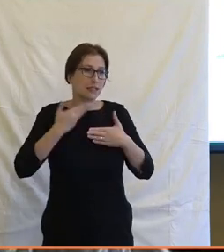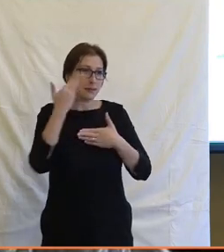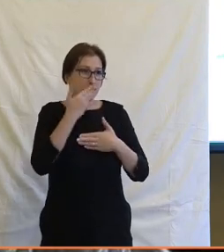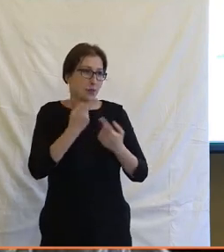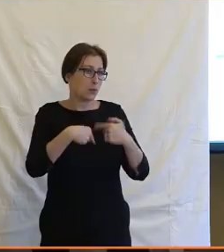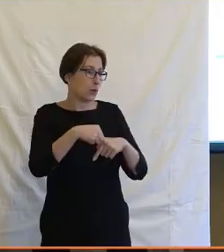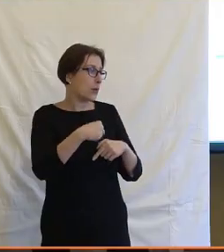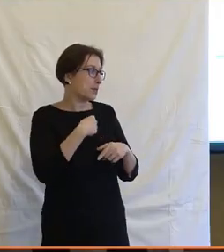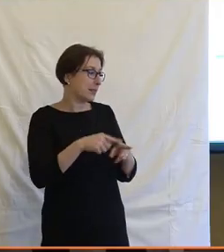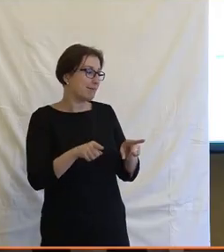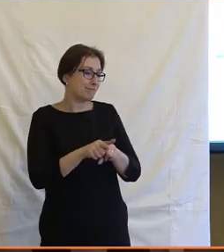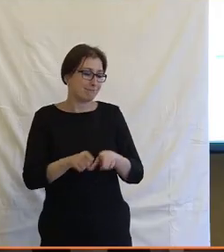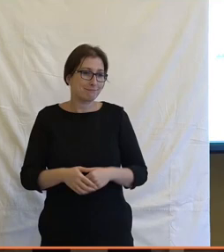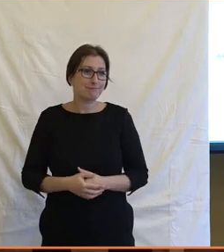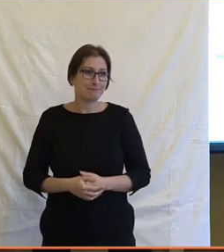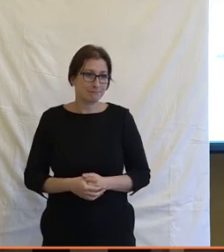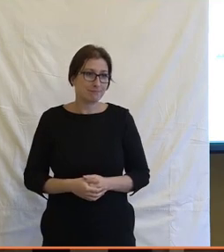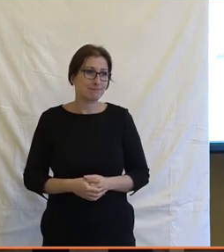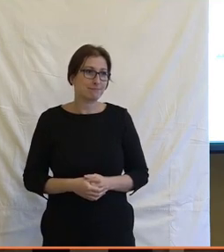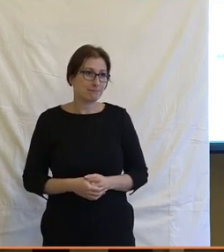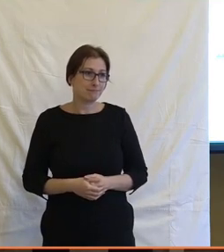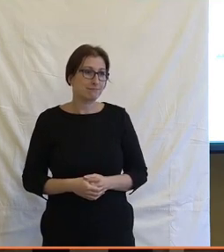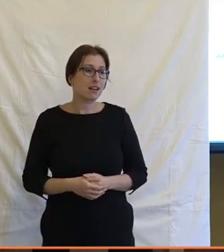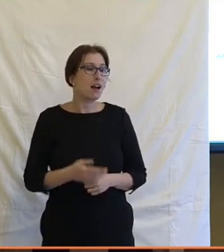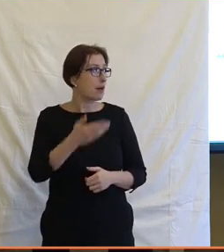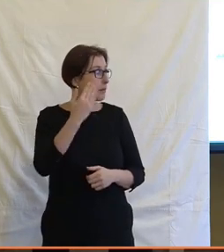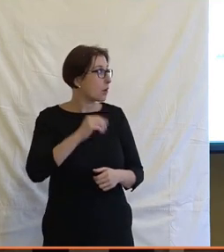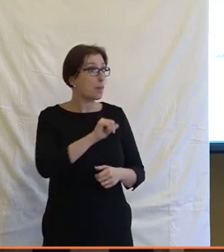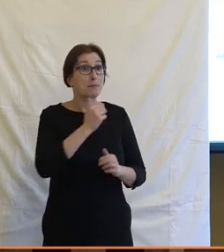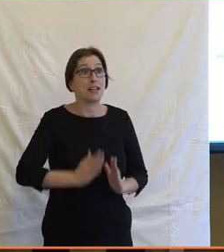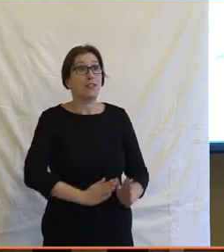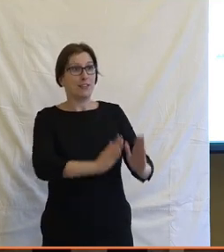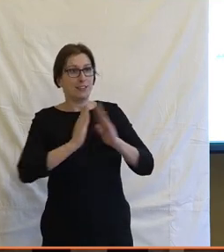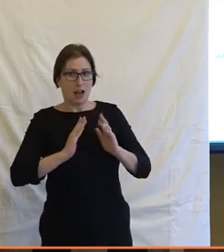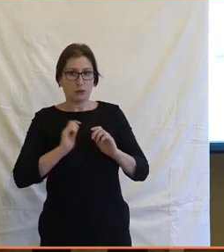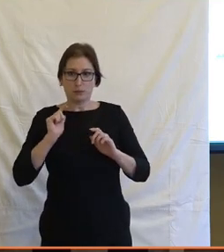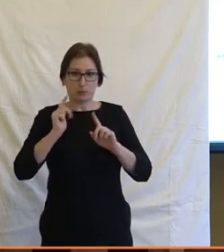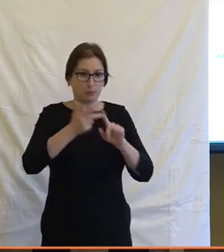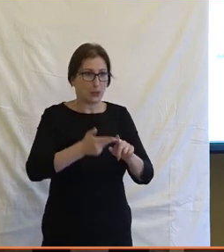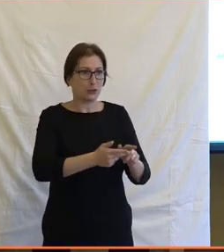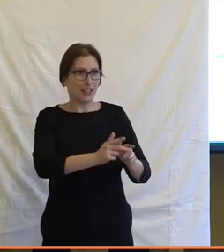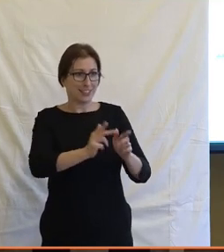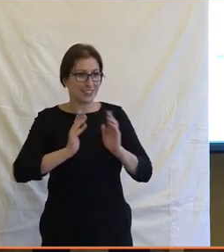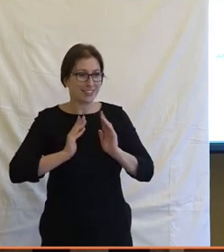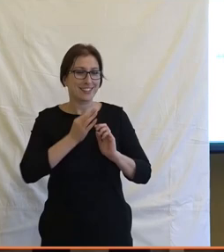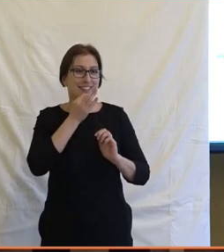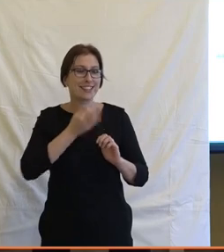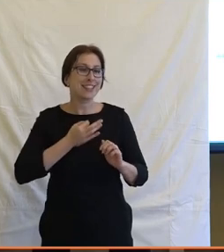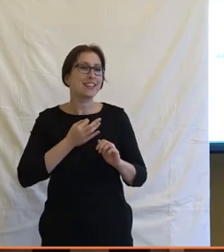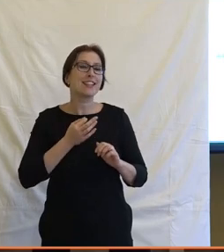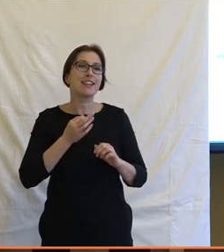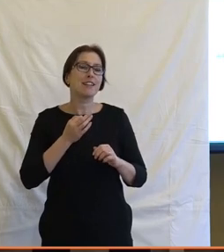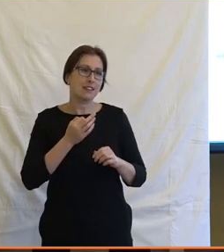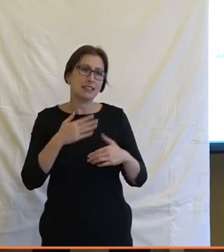teda. A já, když jsi měl slovo jako prvního, tak taky k tomu přidám svých 5 centů. Za mě je tam